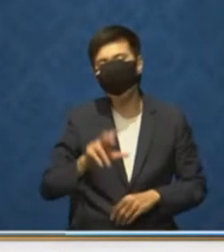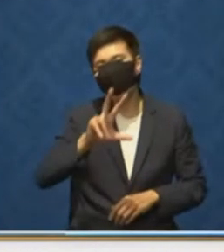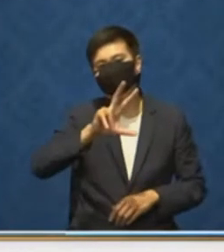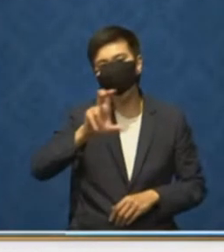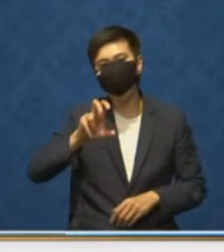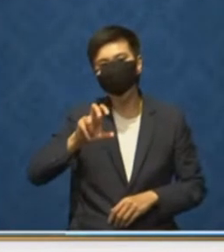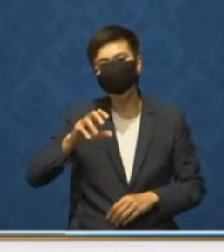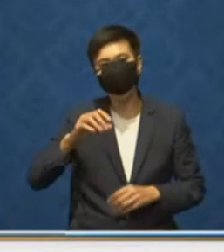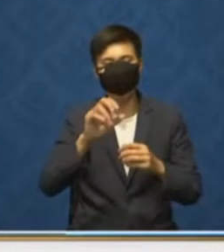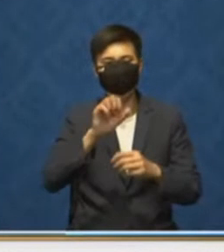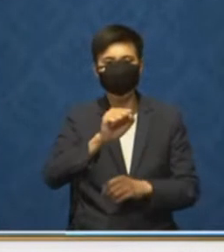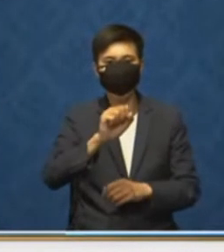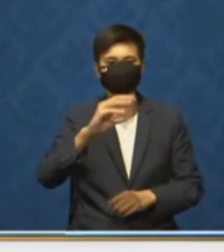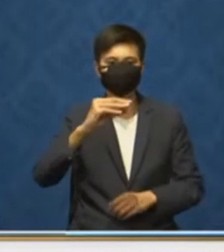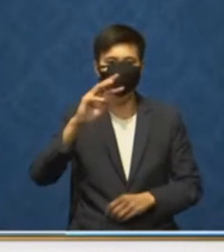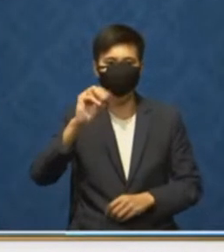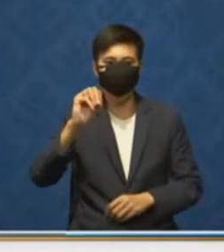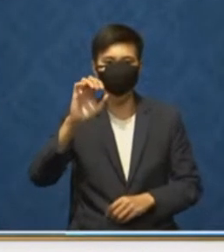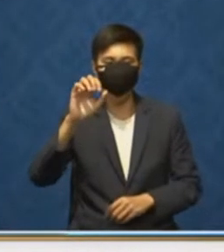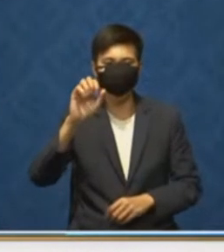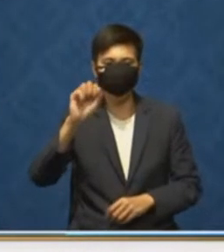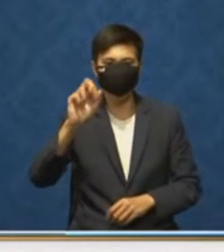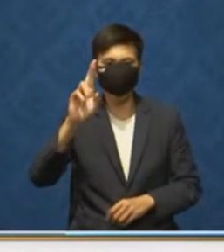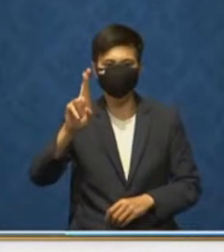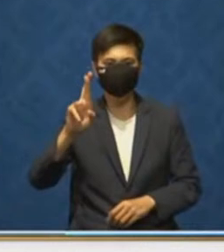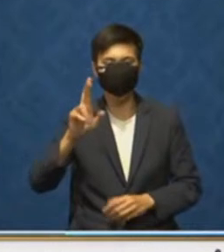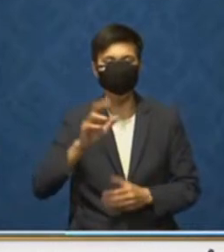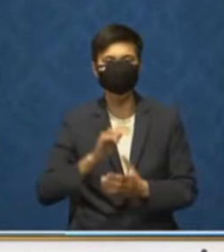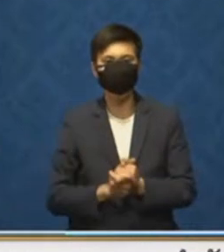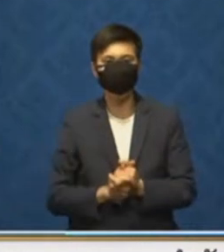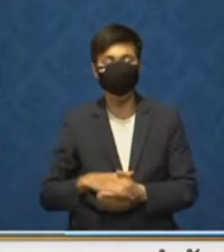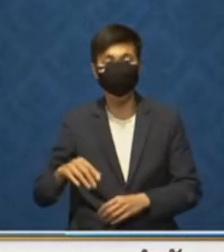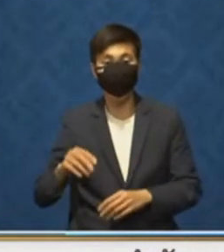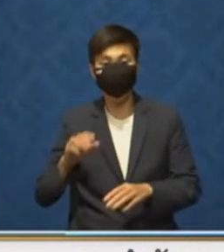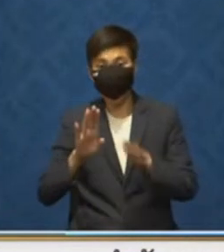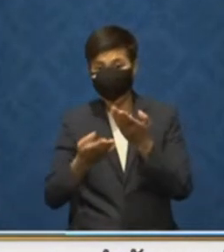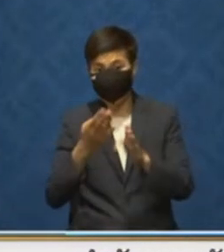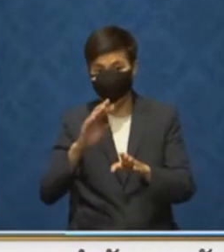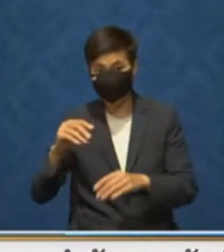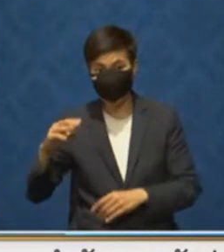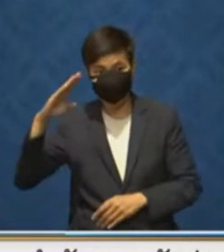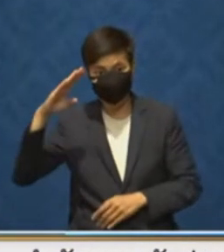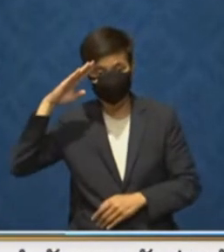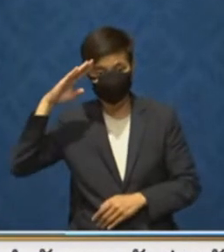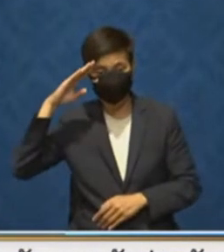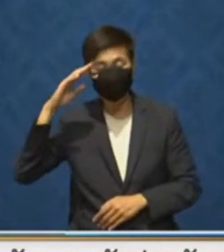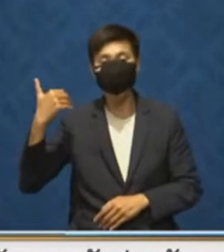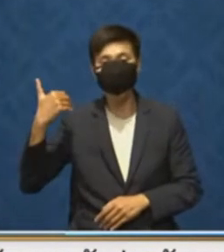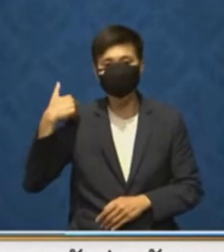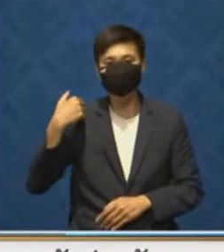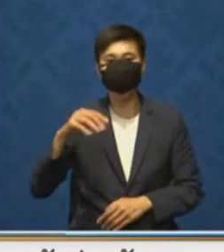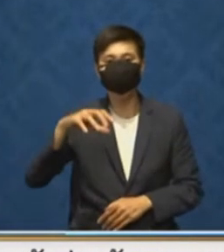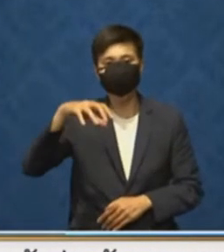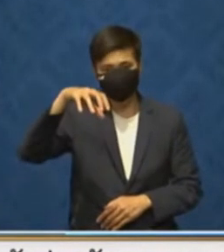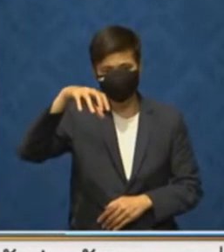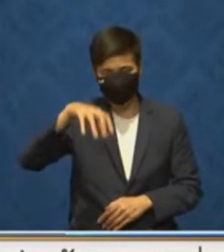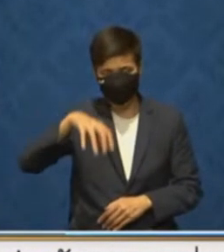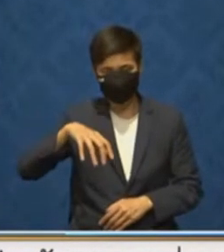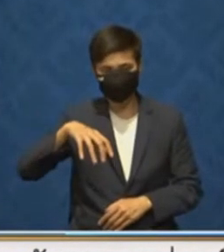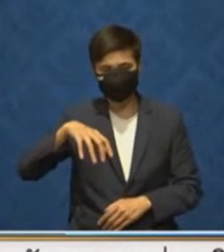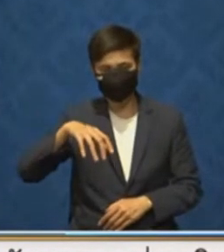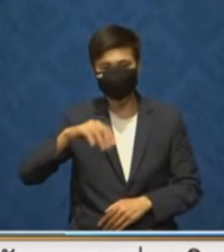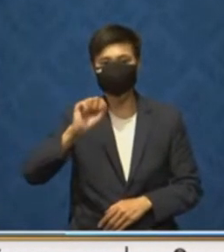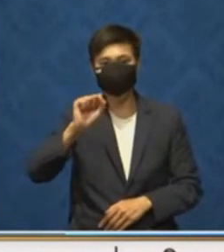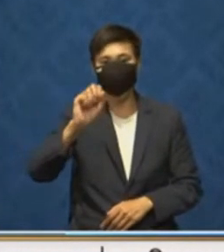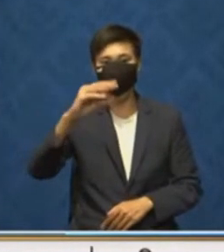ใช้งบหลวงทั้งสิ้นถ้ามันเปรียบเทียบความตำรวจผมเหรอครับมีเพียงแค่หนึ่งสโมสรแล้วก็ต้องหา